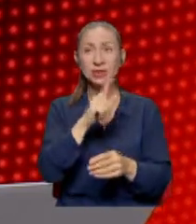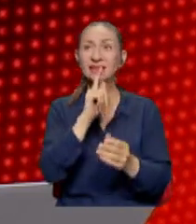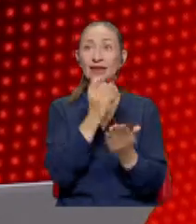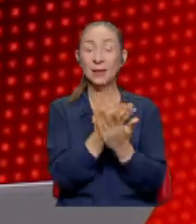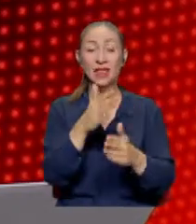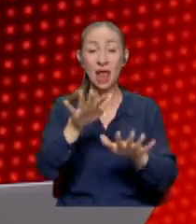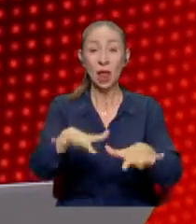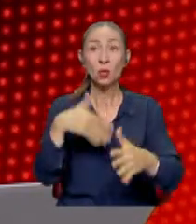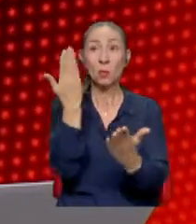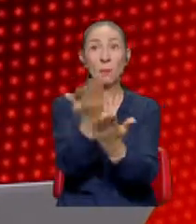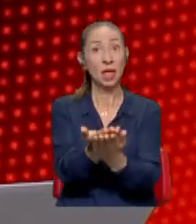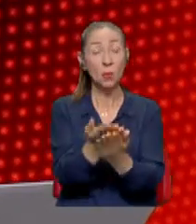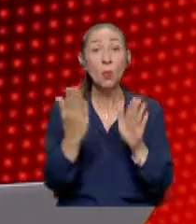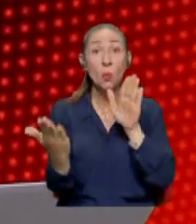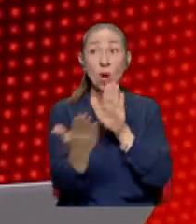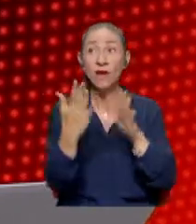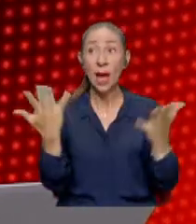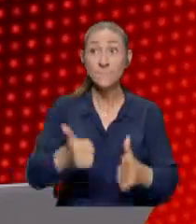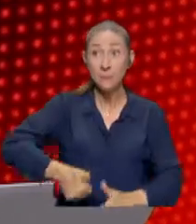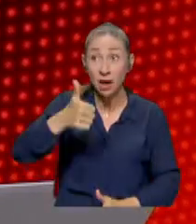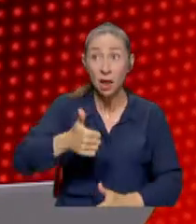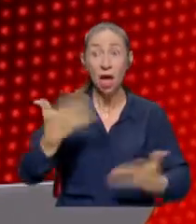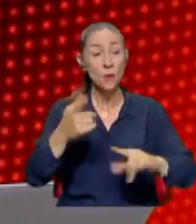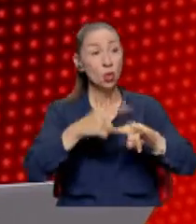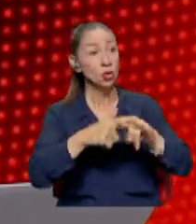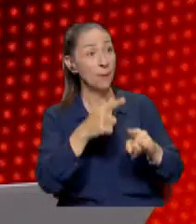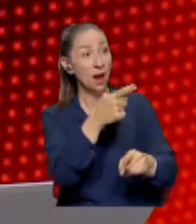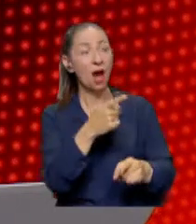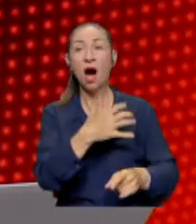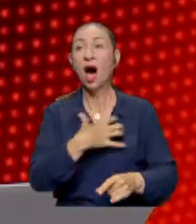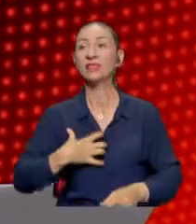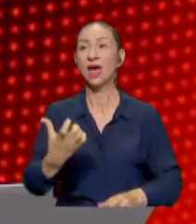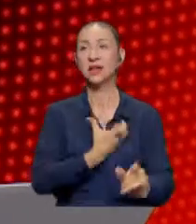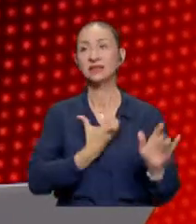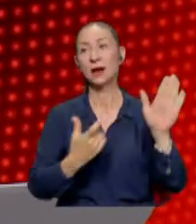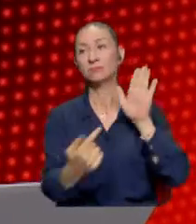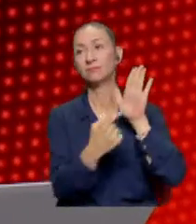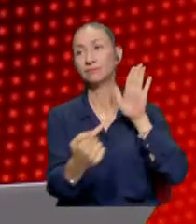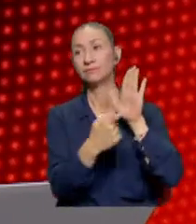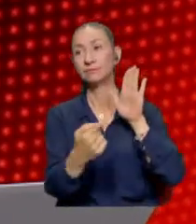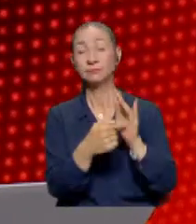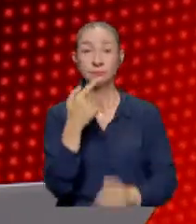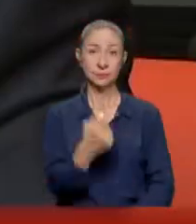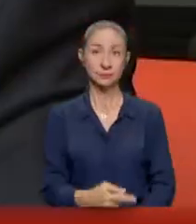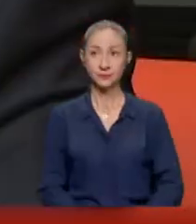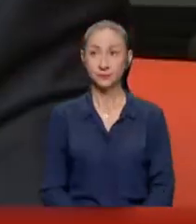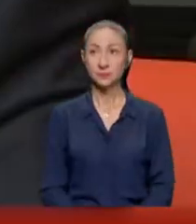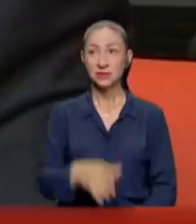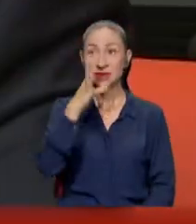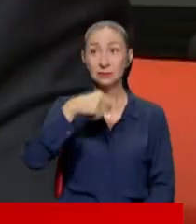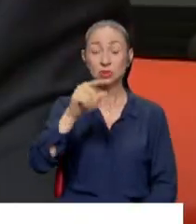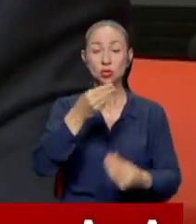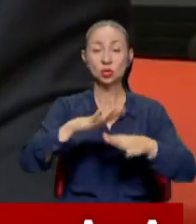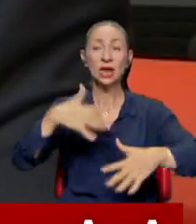genel kurula taşıdı. Muhalefet hem bakana hem Hüdapar'a anayasayı hatırlattı. Kimse